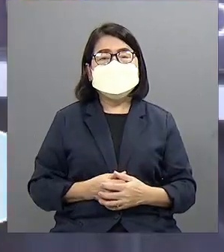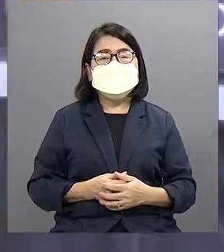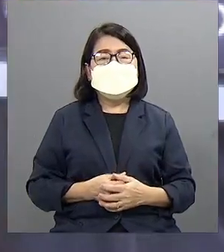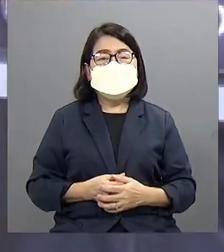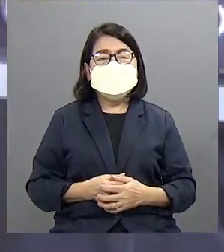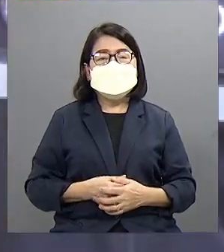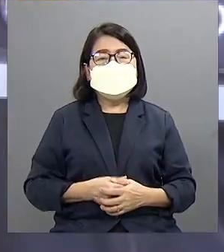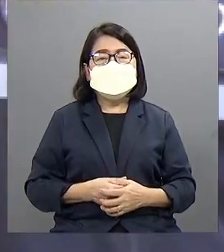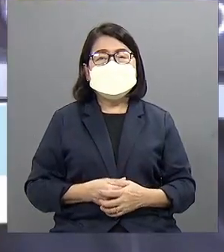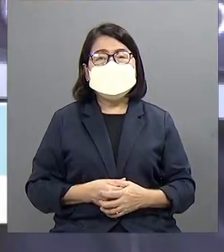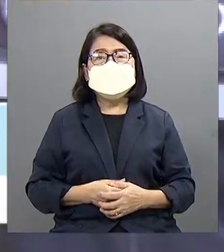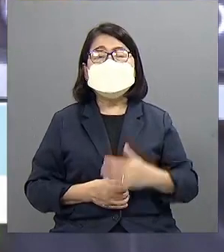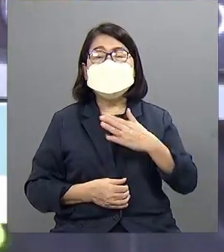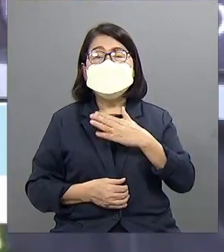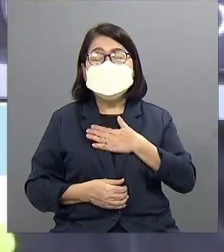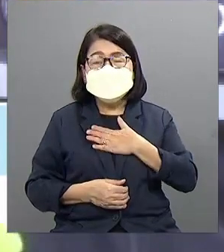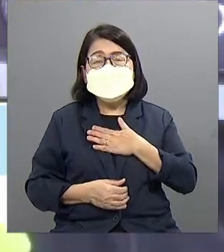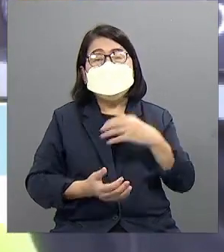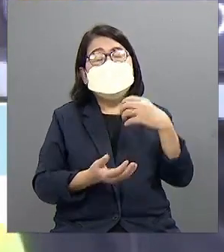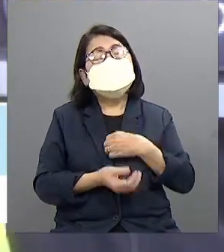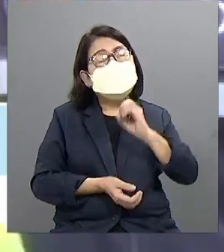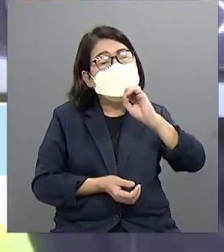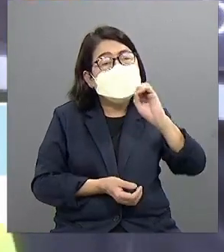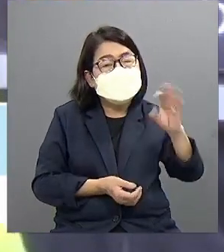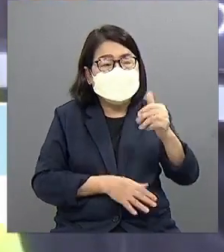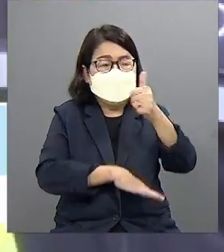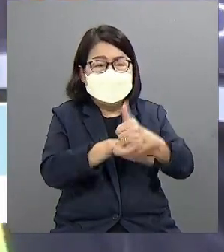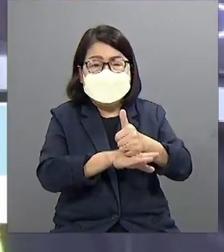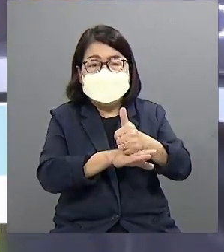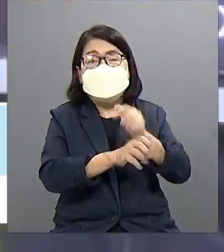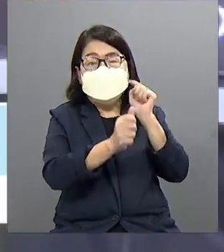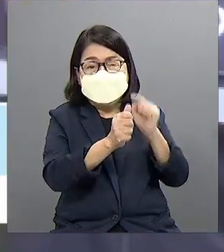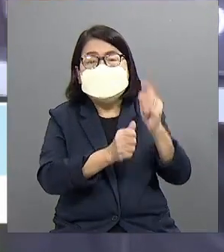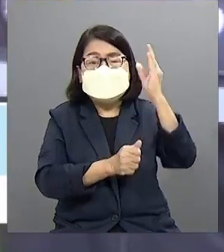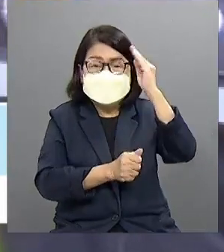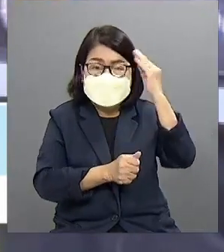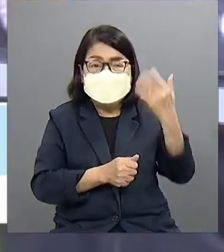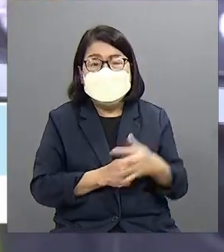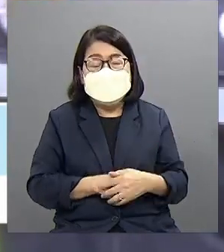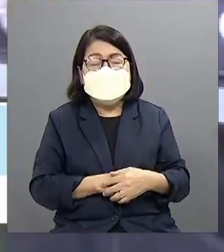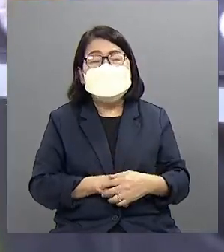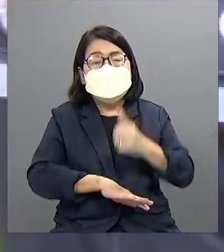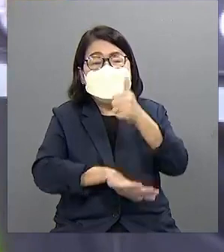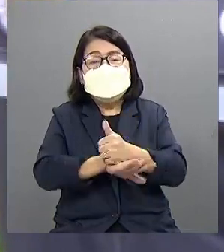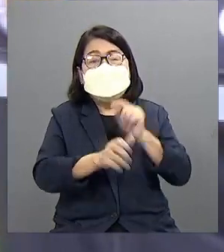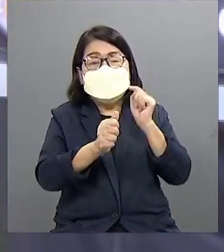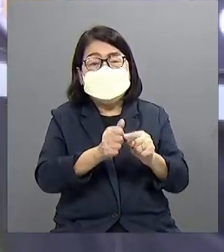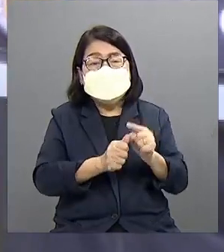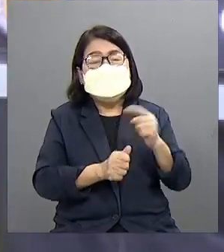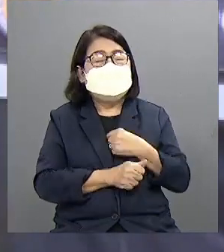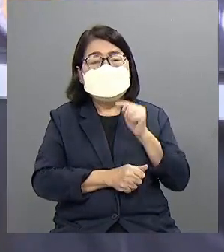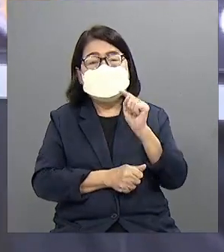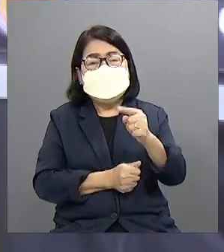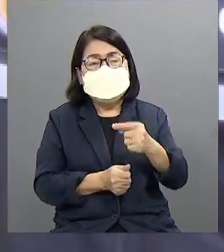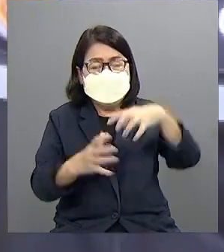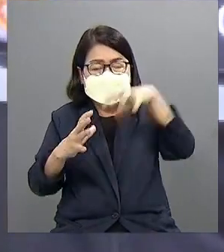ผมก็ได้นำเรียนท่านนายอำเภอนะครับท่านนายอำเภอก็สั่งการให้นำถุงยางชีพมามอบให้แล้วก็ตร